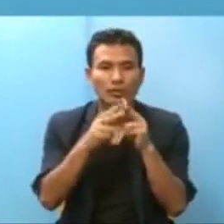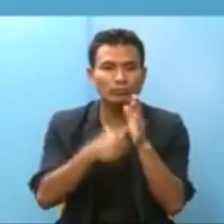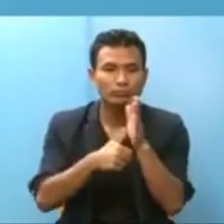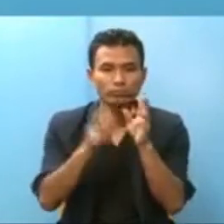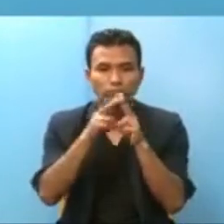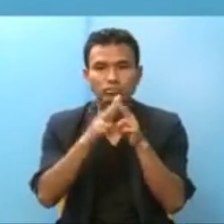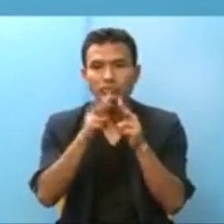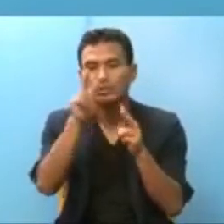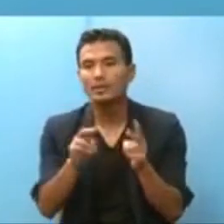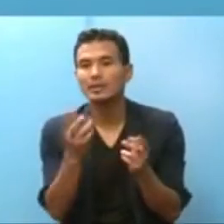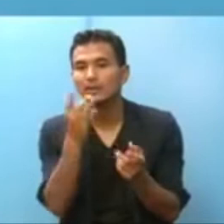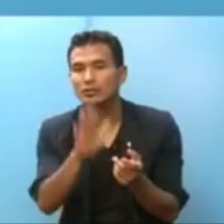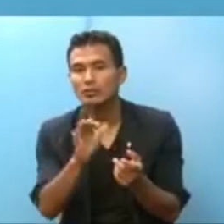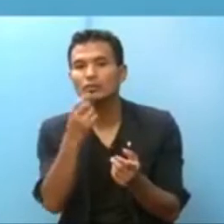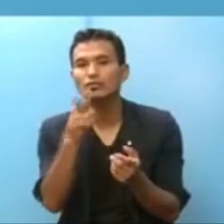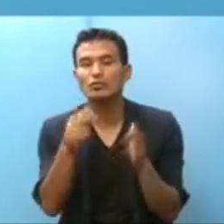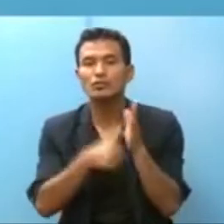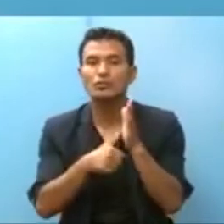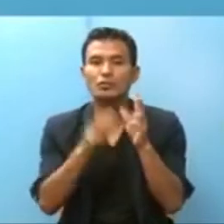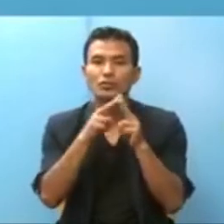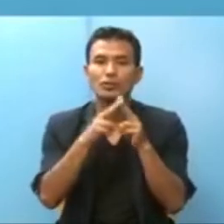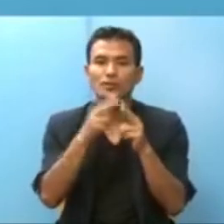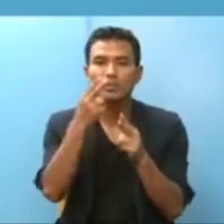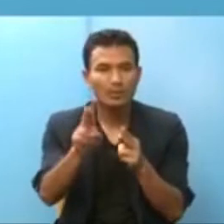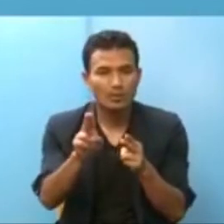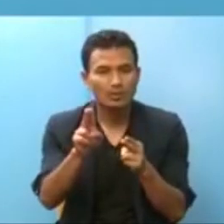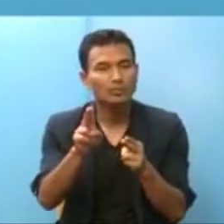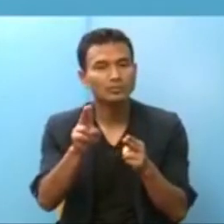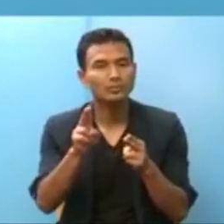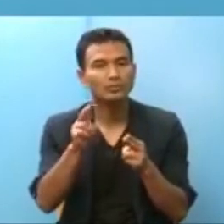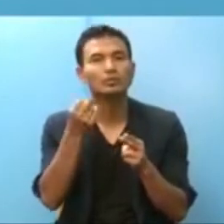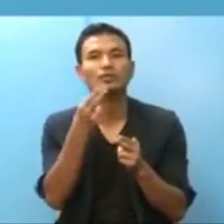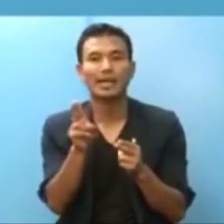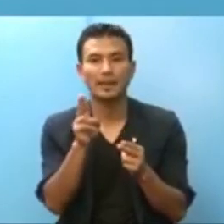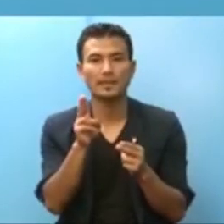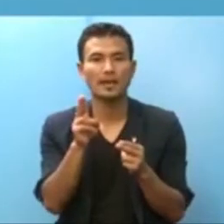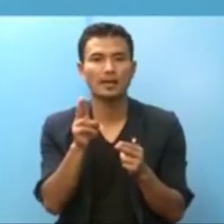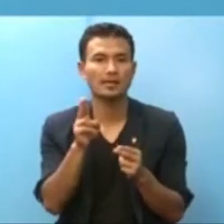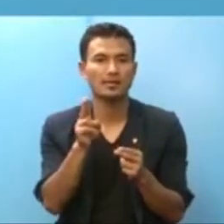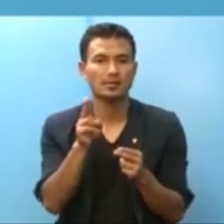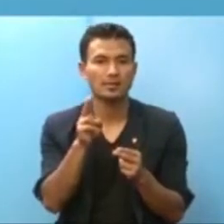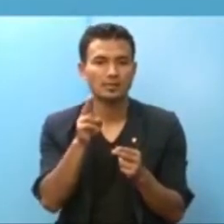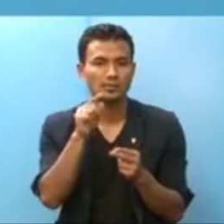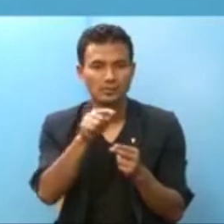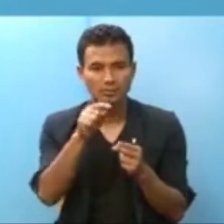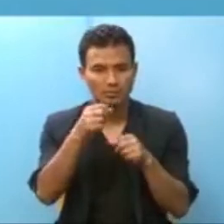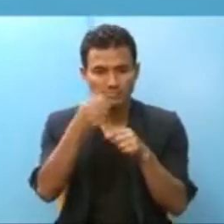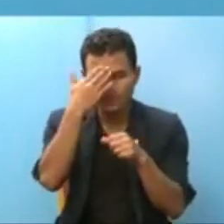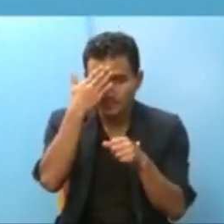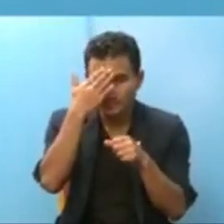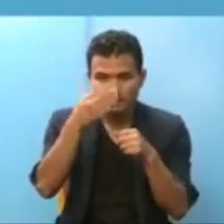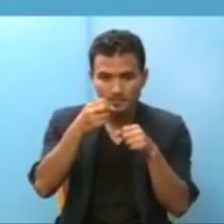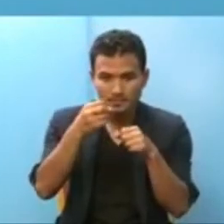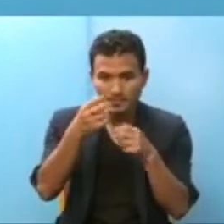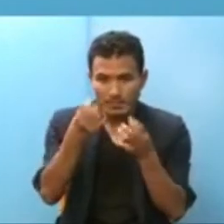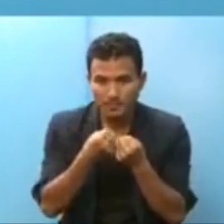अवस्तान कि ज़तों प्रस्टाइले की बड़ीति इसको अली अली बिशलेशन थापायों